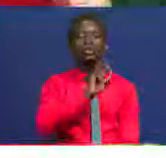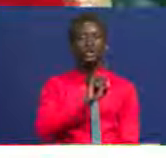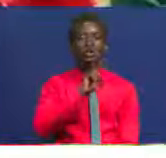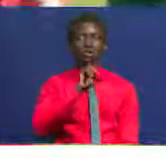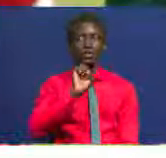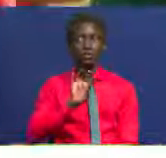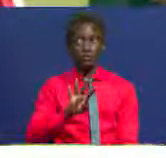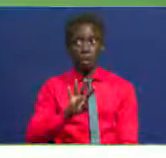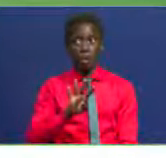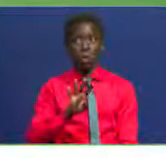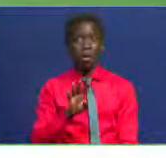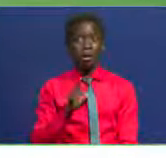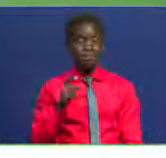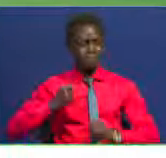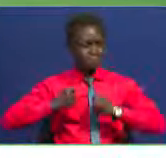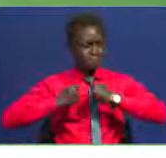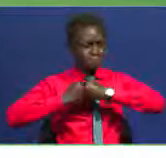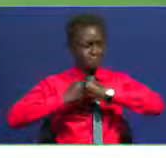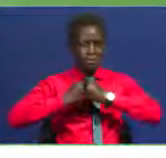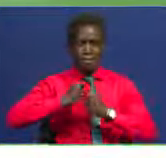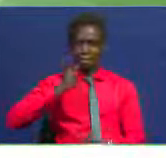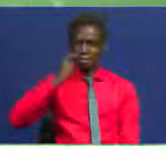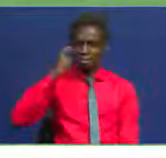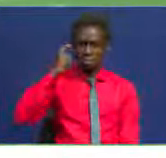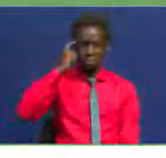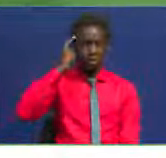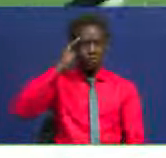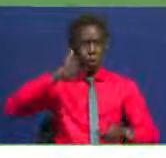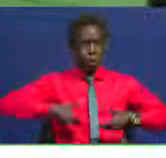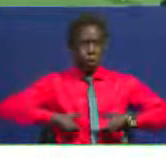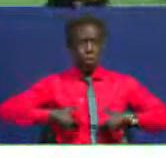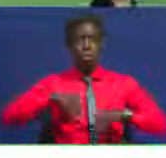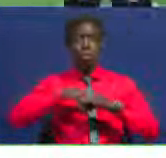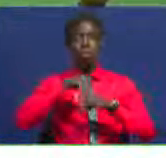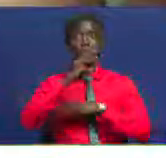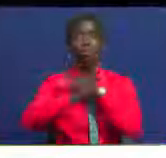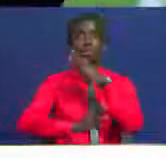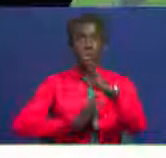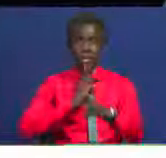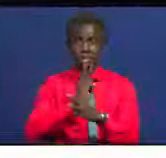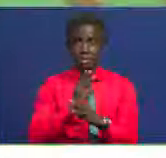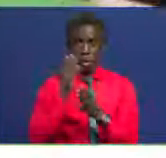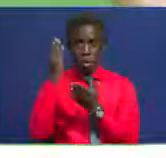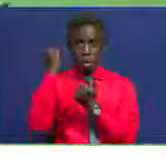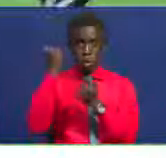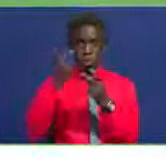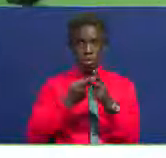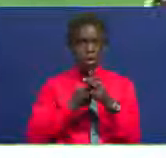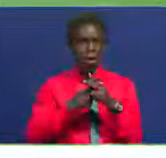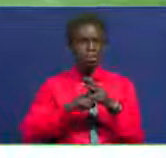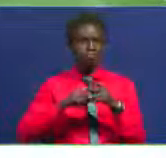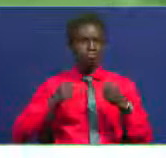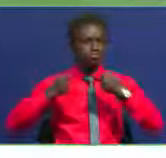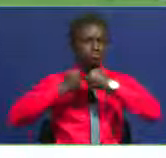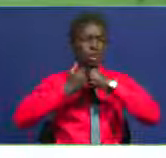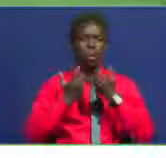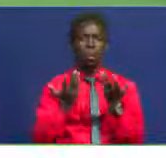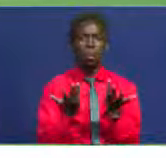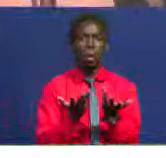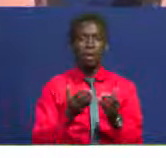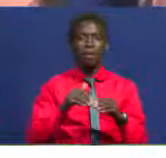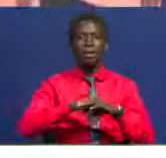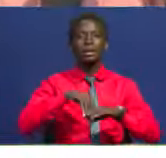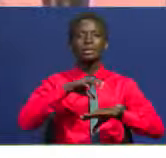2024, mashindano makubwa zaidi ya soka ya vijana duniani yanayotarajiwa kufanyika Sweden mwezi huu. Sio